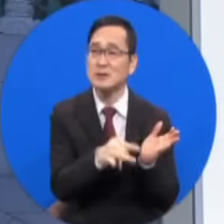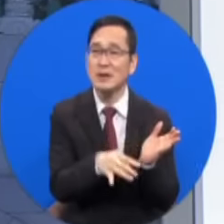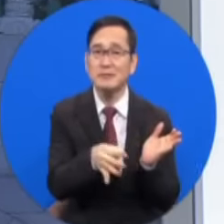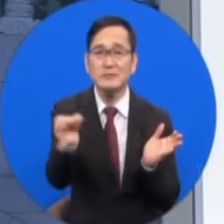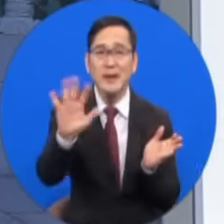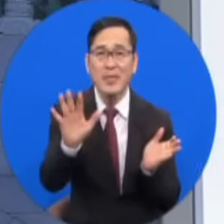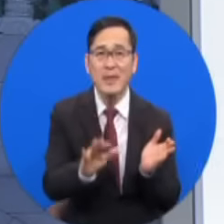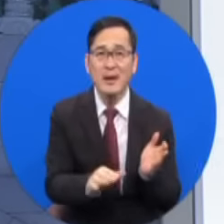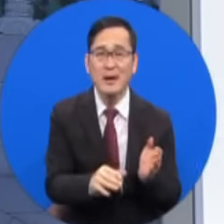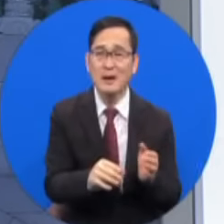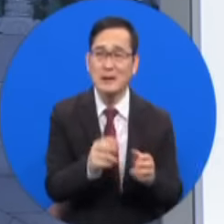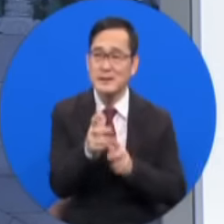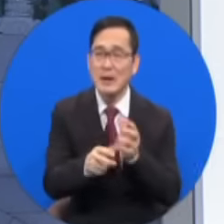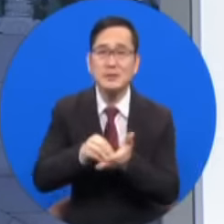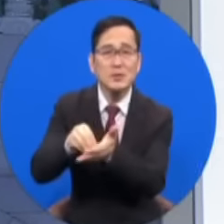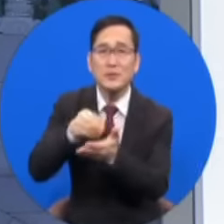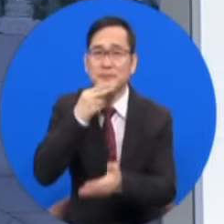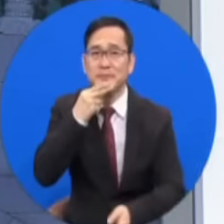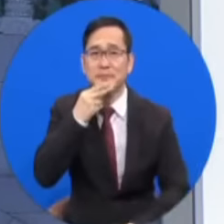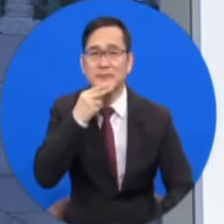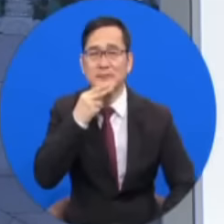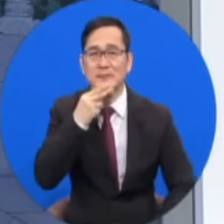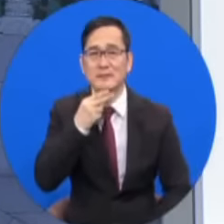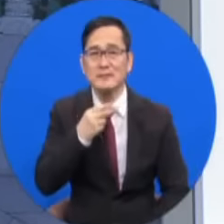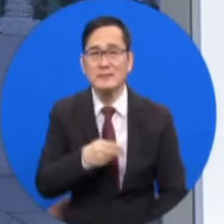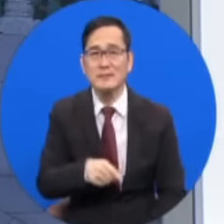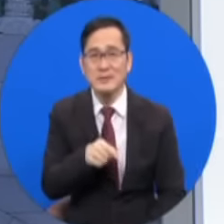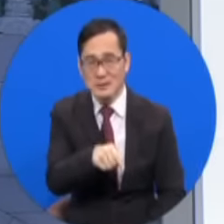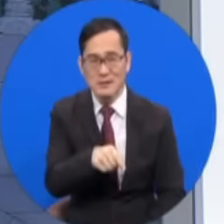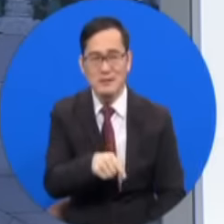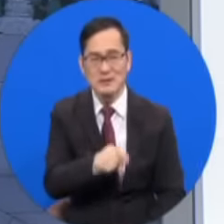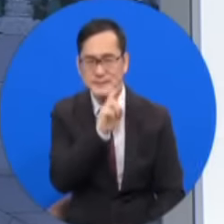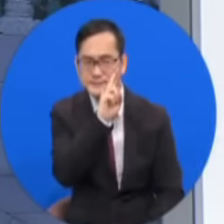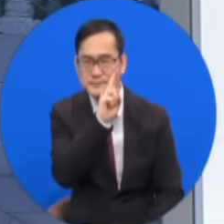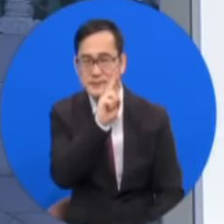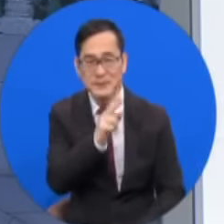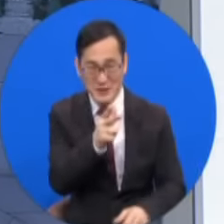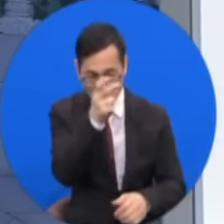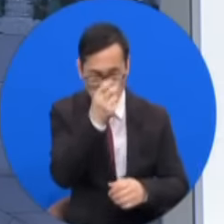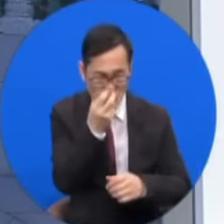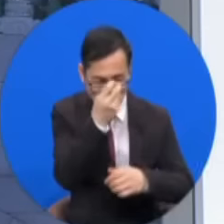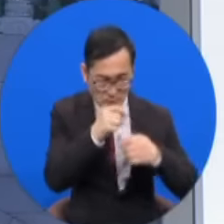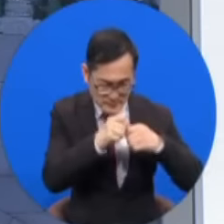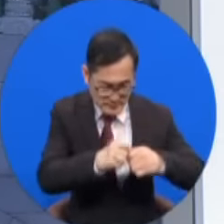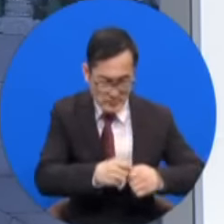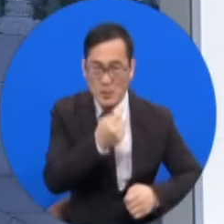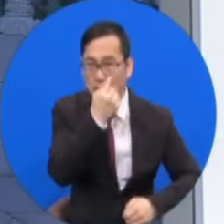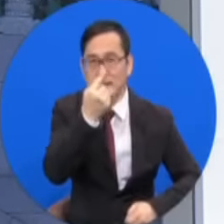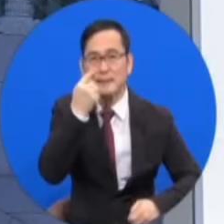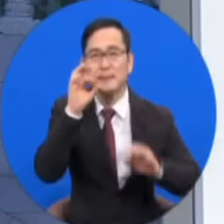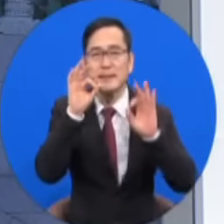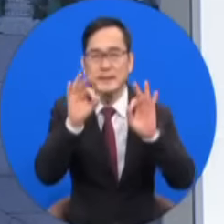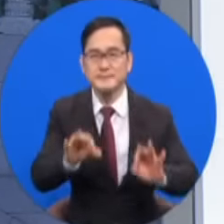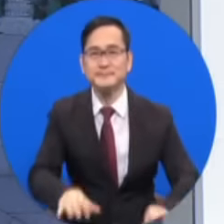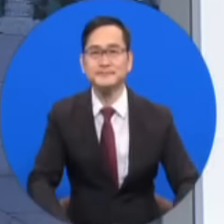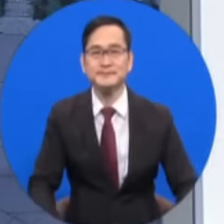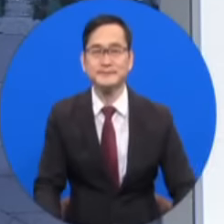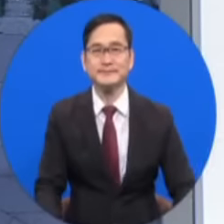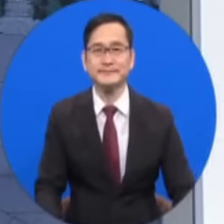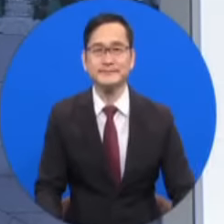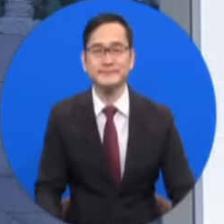것인지 여부도 제주 경찰의 조사를 통해서 보다 더 구체적이고 정확하게 조사가 이루어져야 할 것 같습니다 자 아직까지는